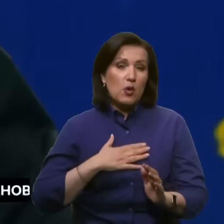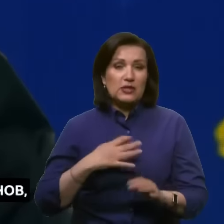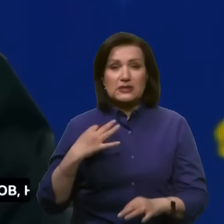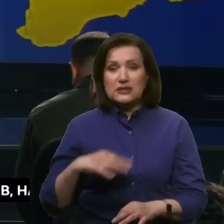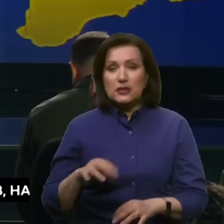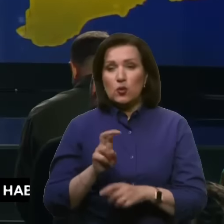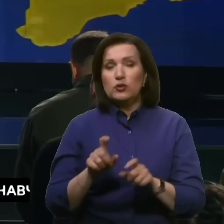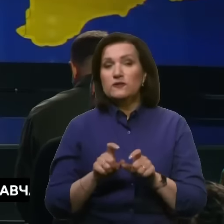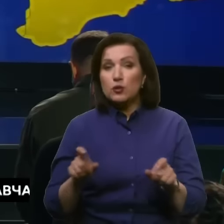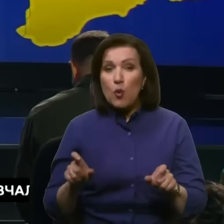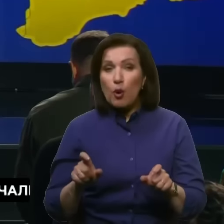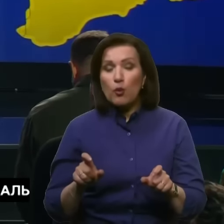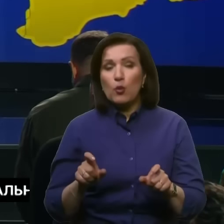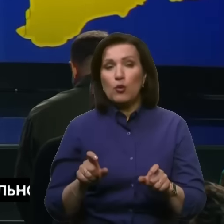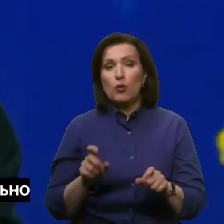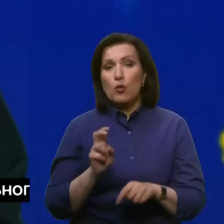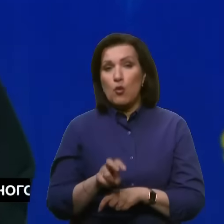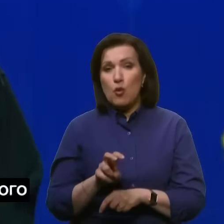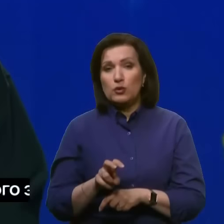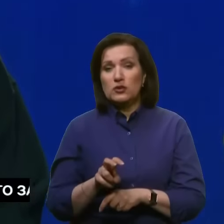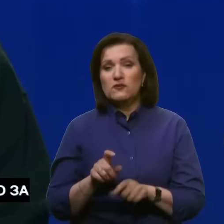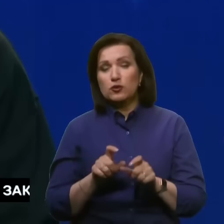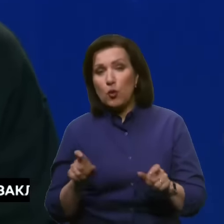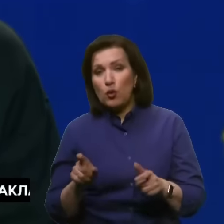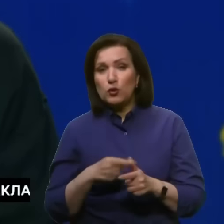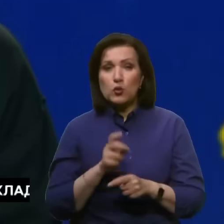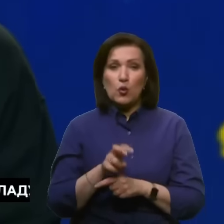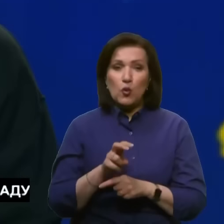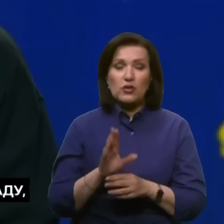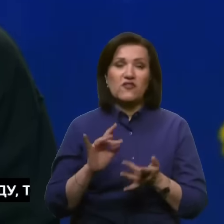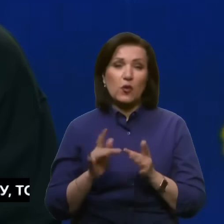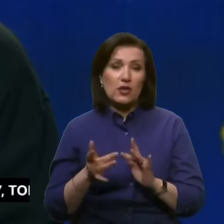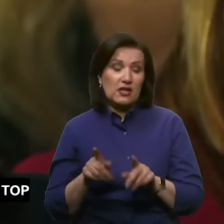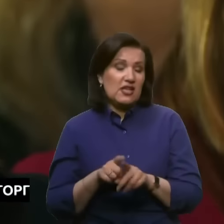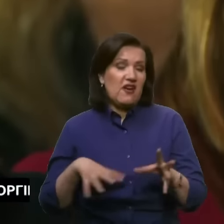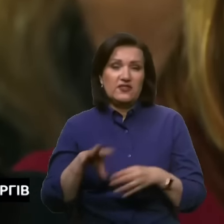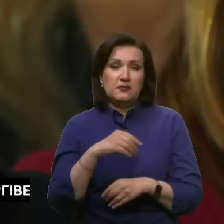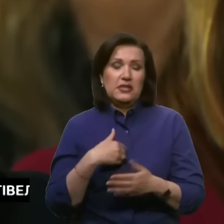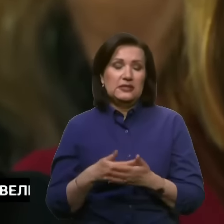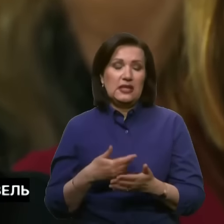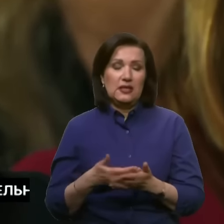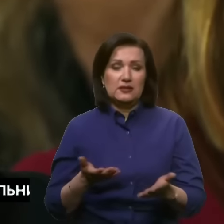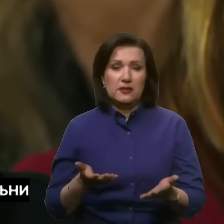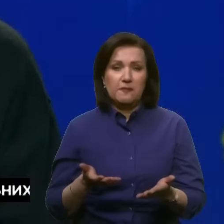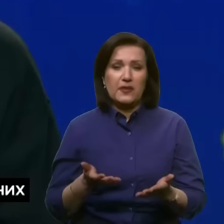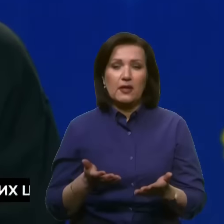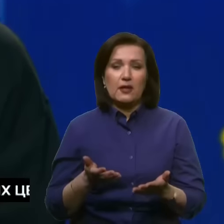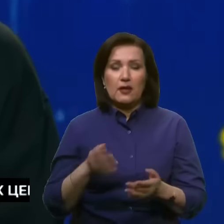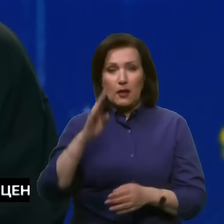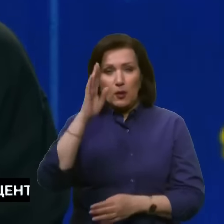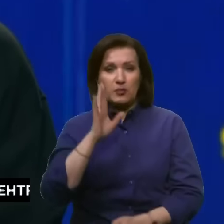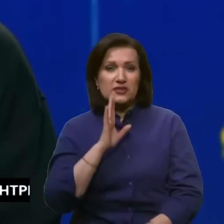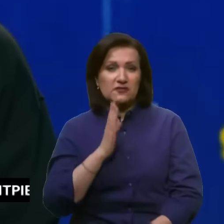син ходить в школу. Ходить то в школу, то ходить в онлайн. Ну, як всі, мені здається,